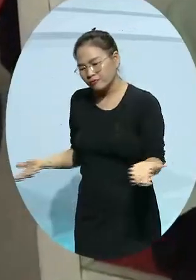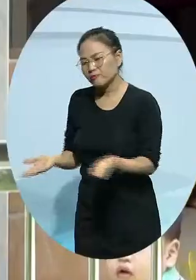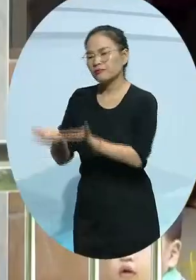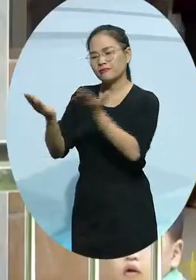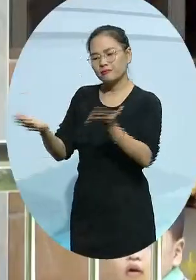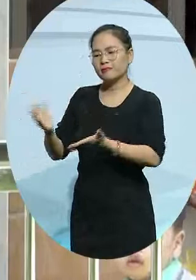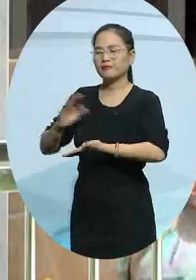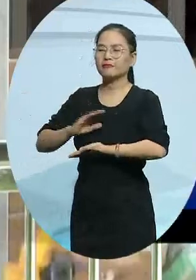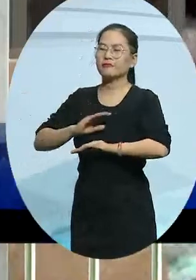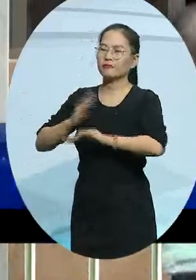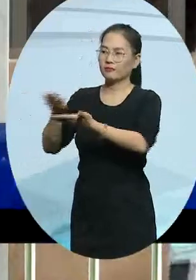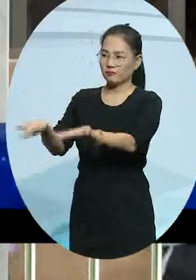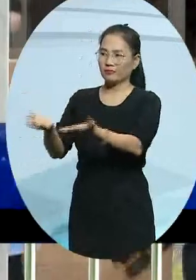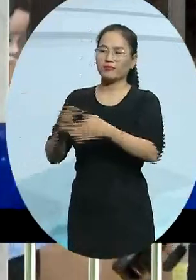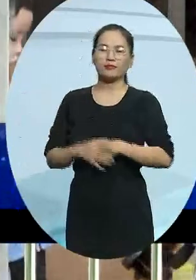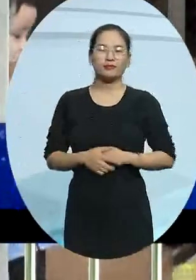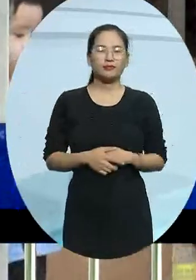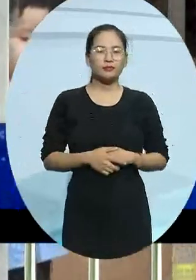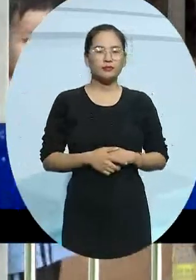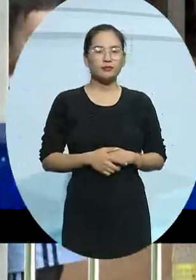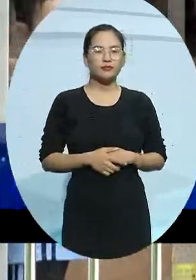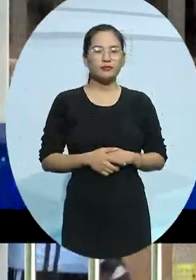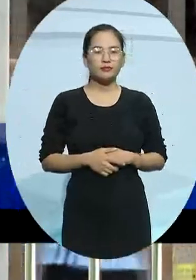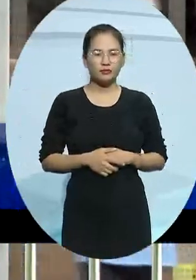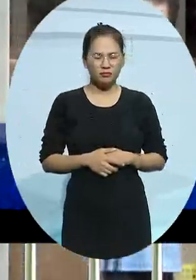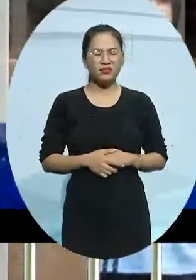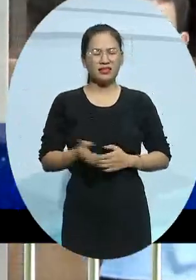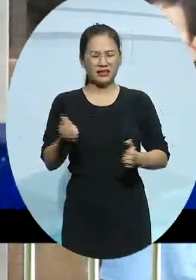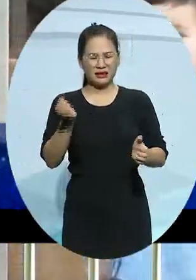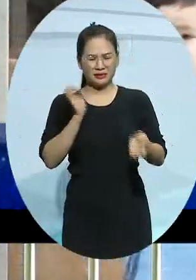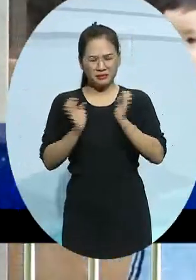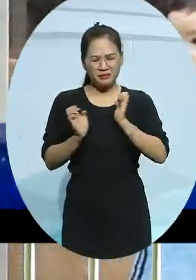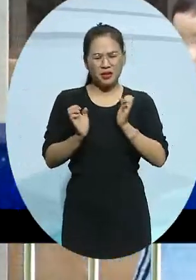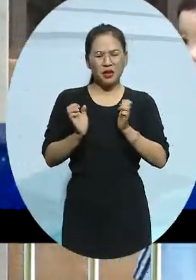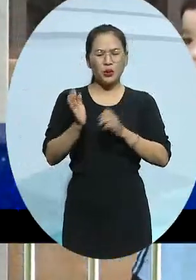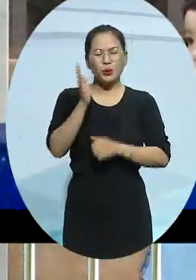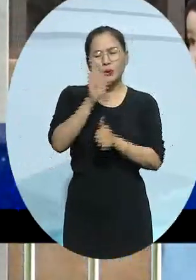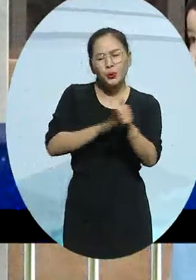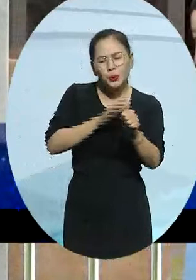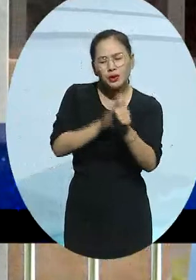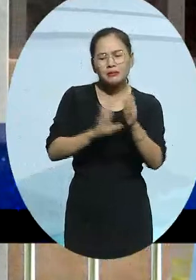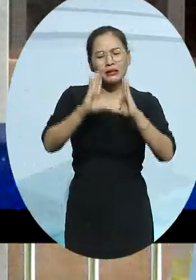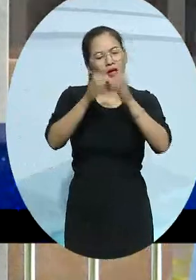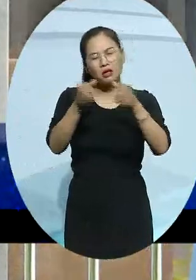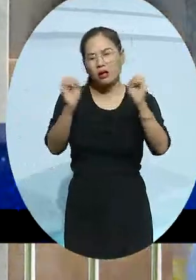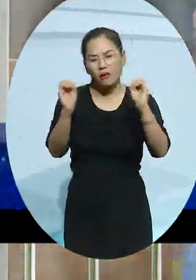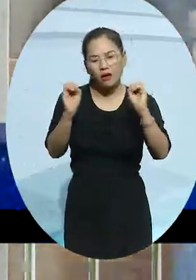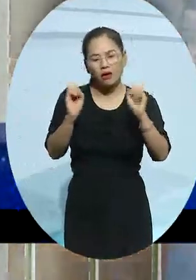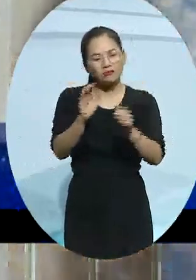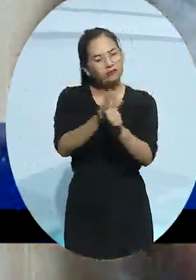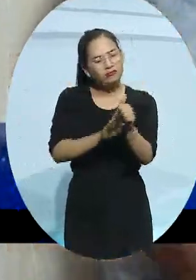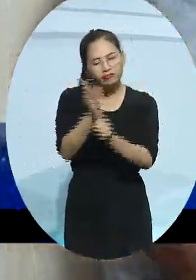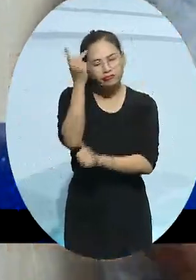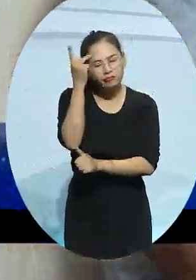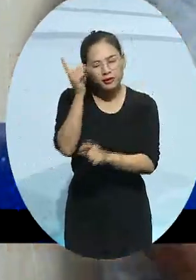nay. Thật ra là mình cũng lớn lên xuất thân từ một hoàn cảnh không may mắn, không có gia đình, không có người thân bên cạnh. Hơn ai hết mình cảm nhận được cái sự